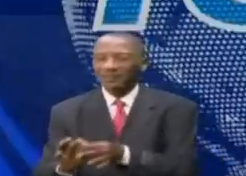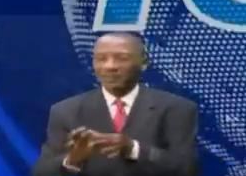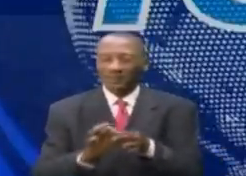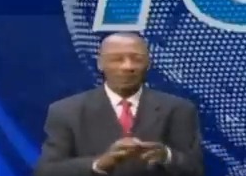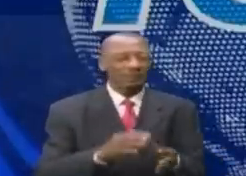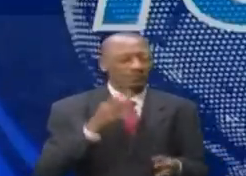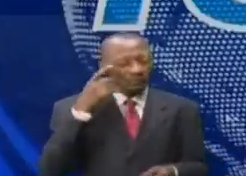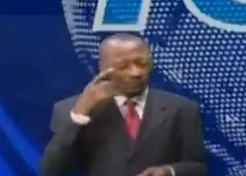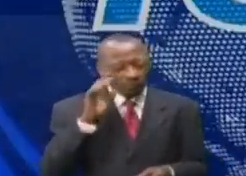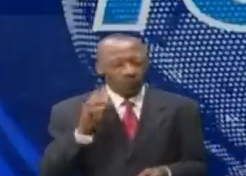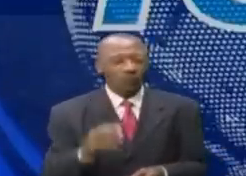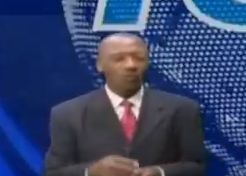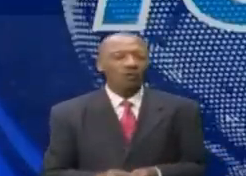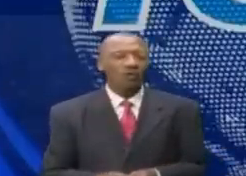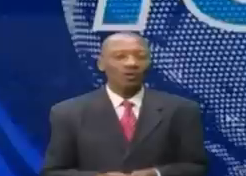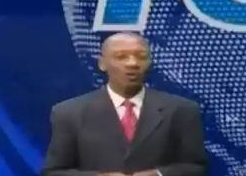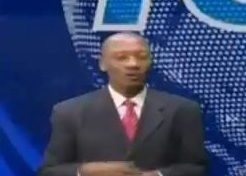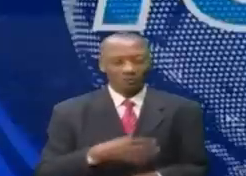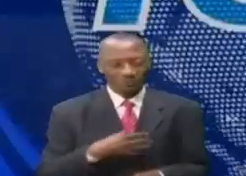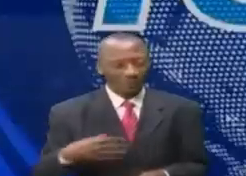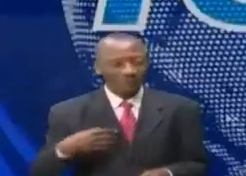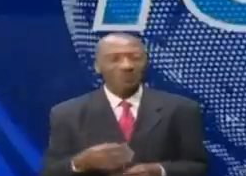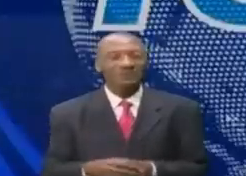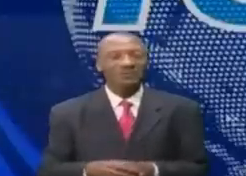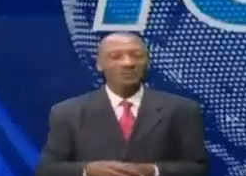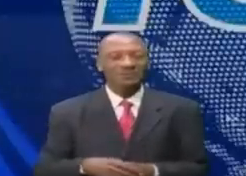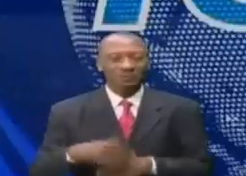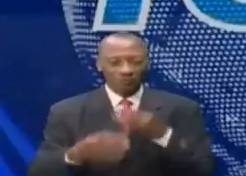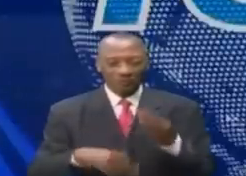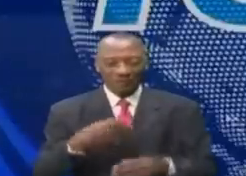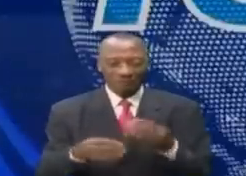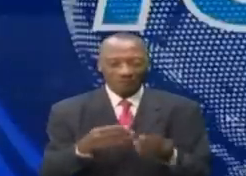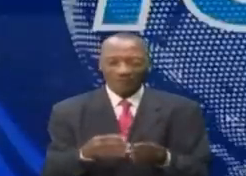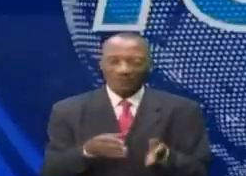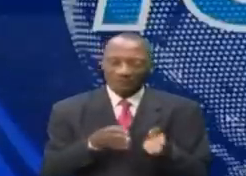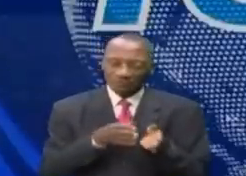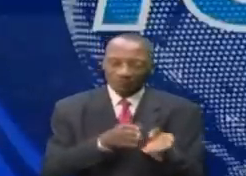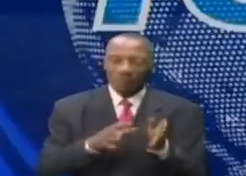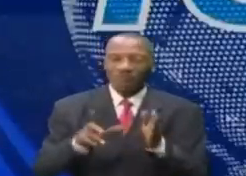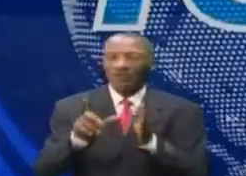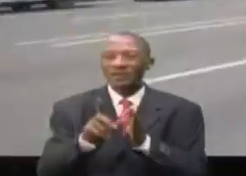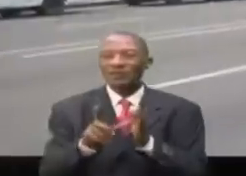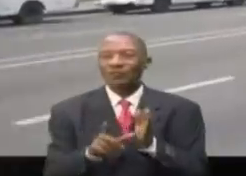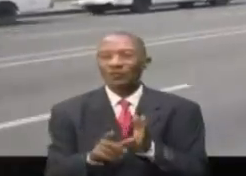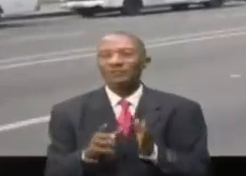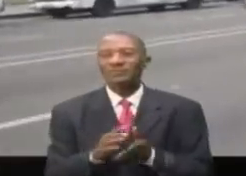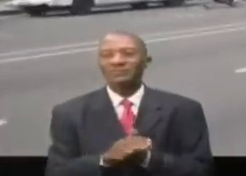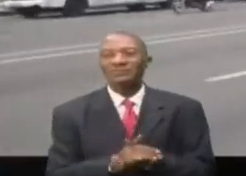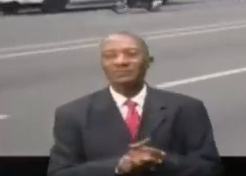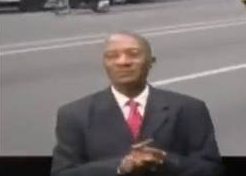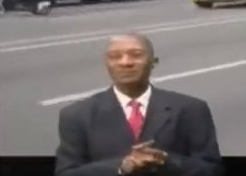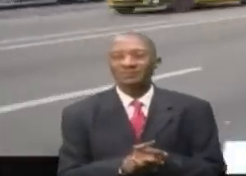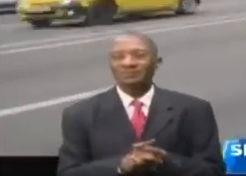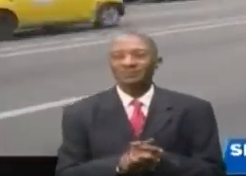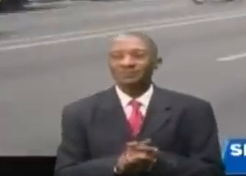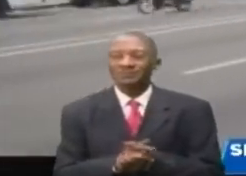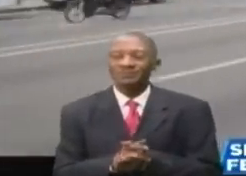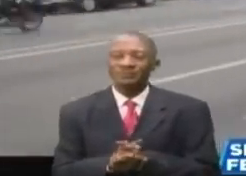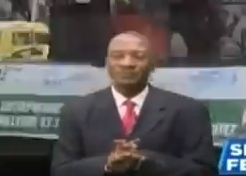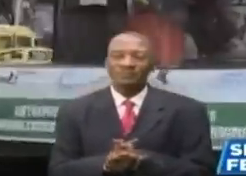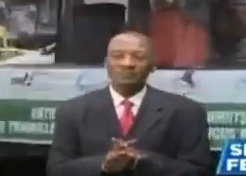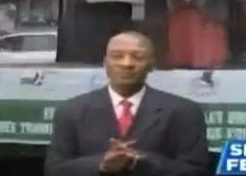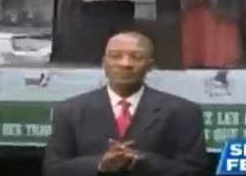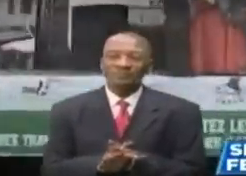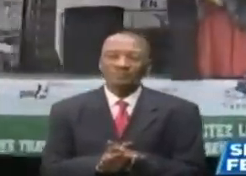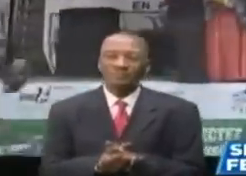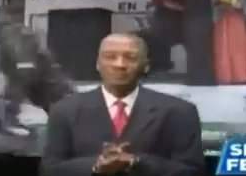et dissémination du texte de loi favorable à l'entrepreneuriat féminin à Kinshasa. Les grandes artères